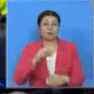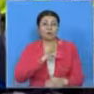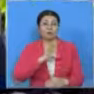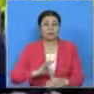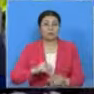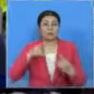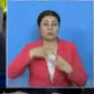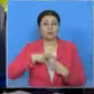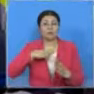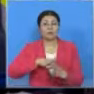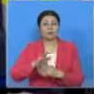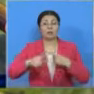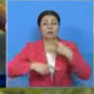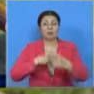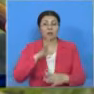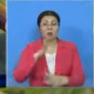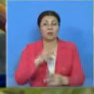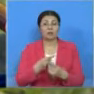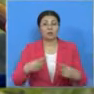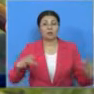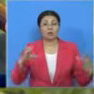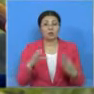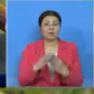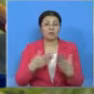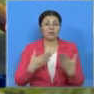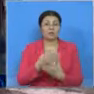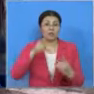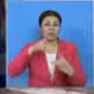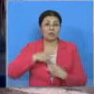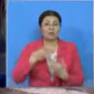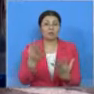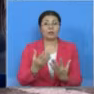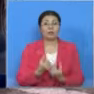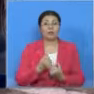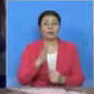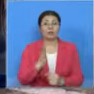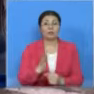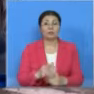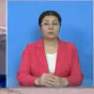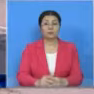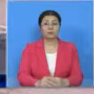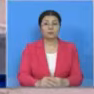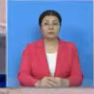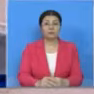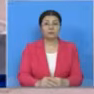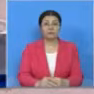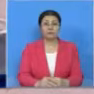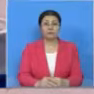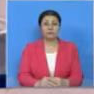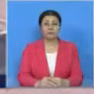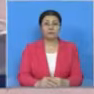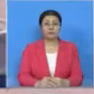киіммен жабдықталған. Алдағы уақытта полицияның өзге де бөлімдері жаңа формаға көшеді. Райгүл Еншібай, Мержан Аманжолов, Ақтөбе телеарнасы.